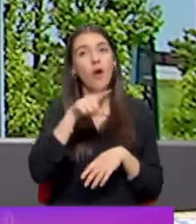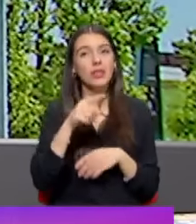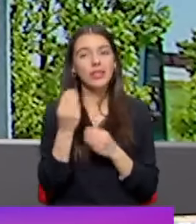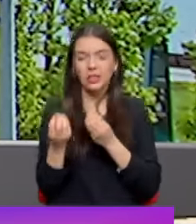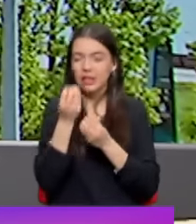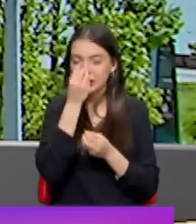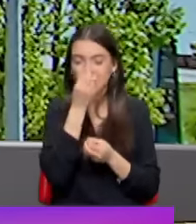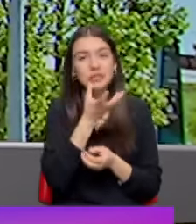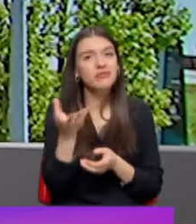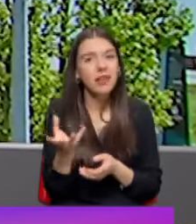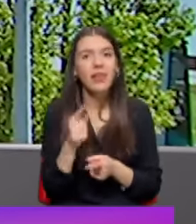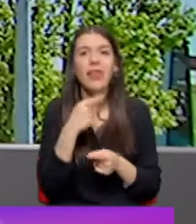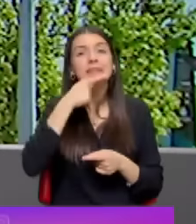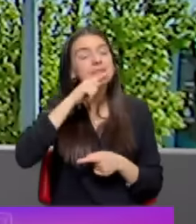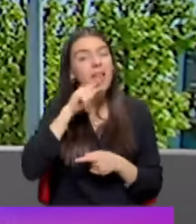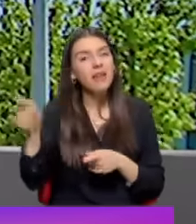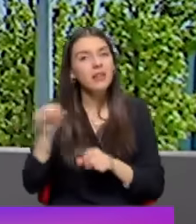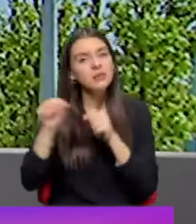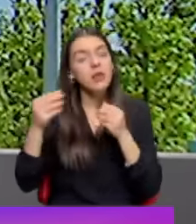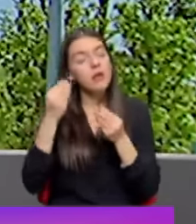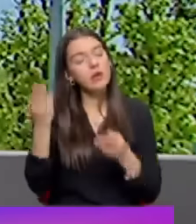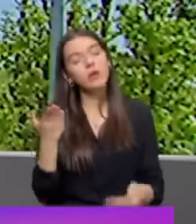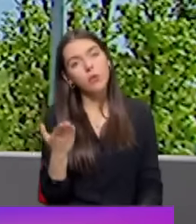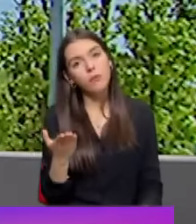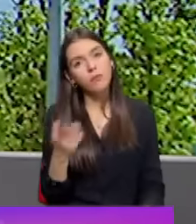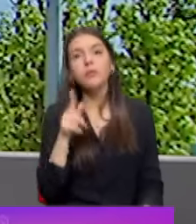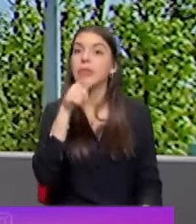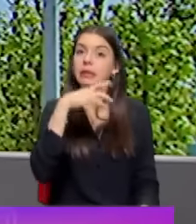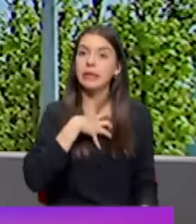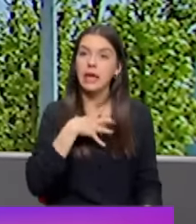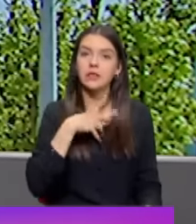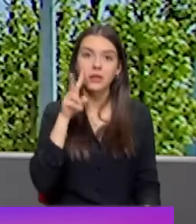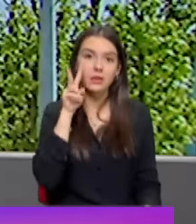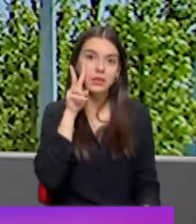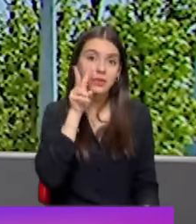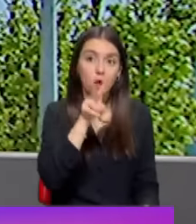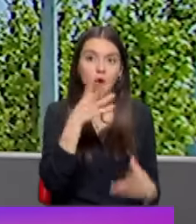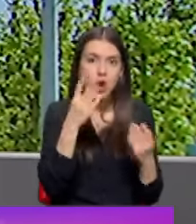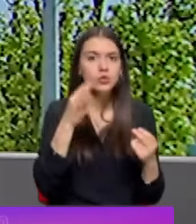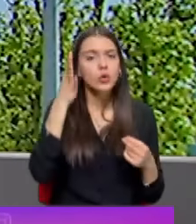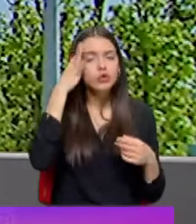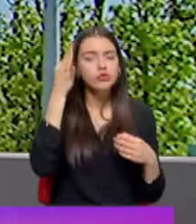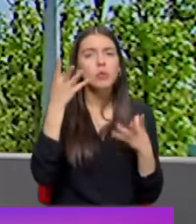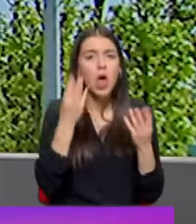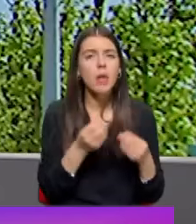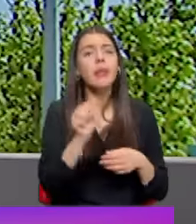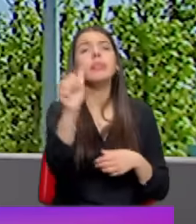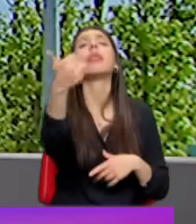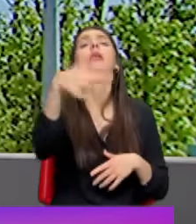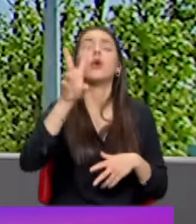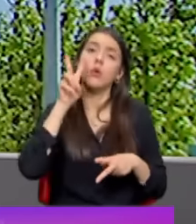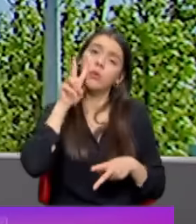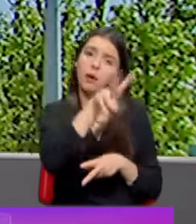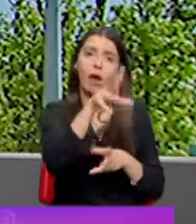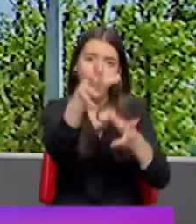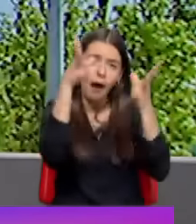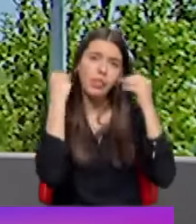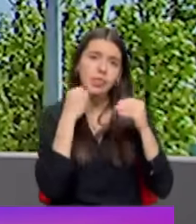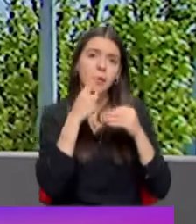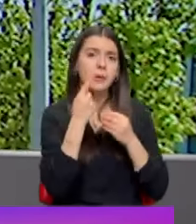örtüsüne, zeytine de zarar veriyor. Bakın, gözünüzle gördüğünüzde uzman olmanıza gerek kalmaksızın anlaşılabilir